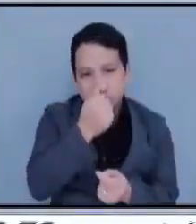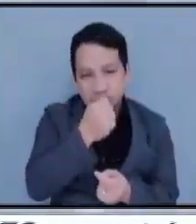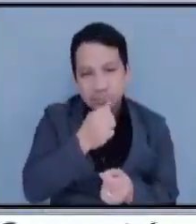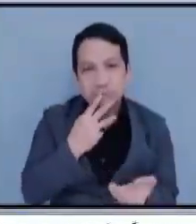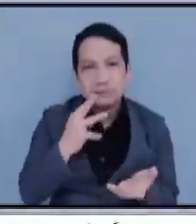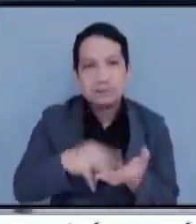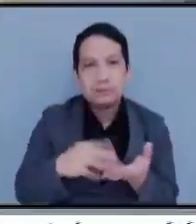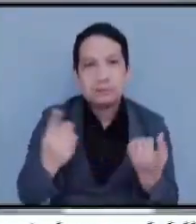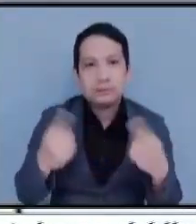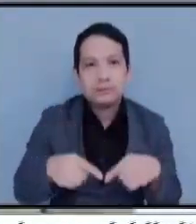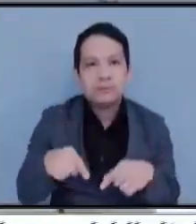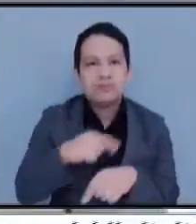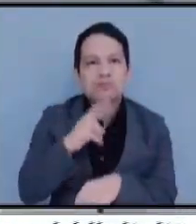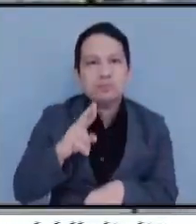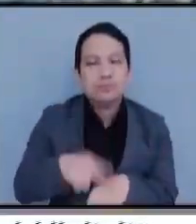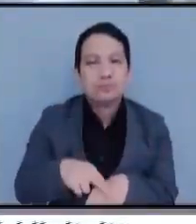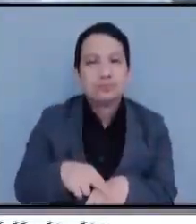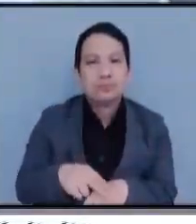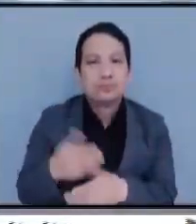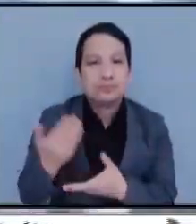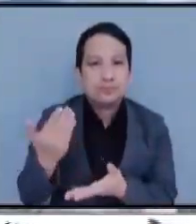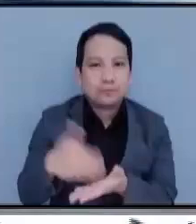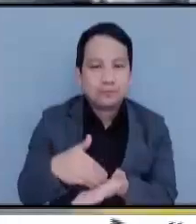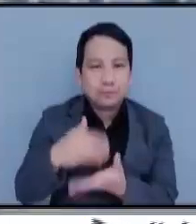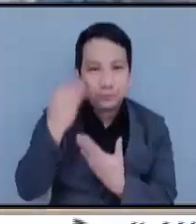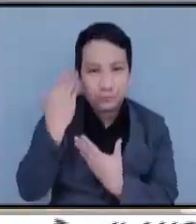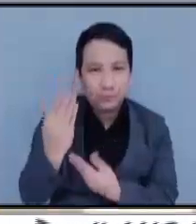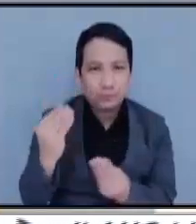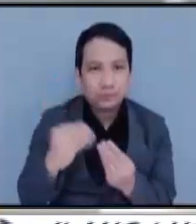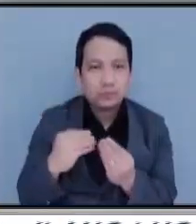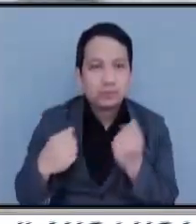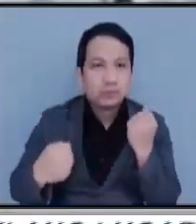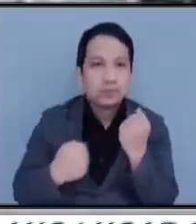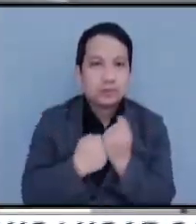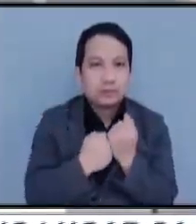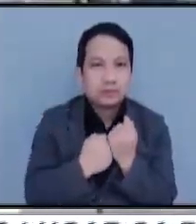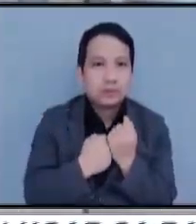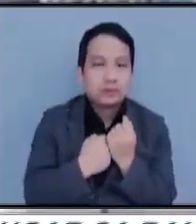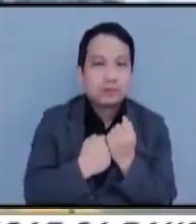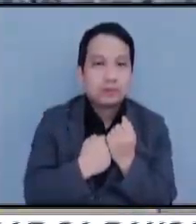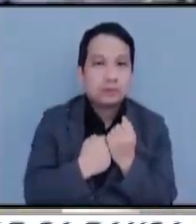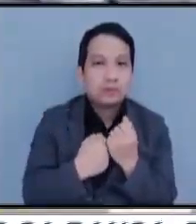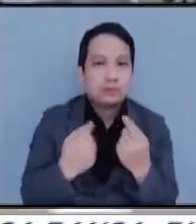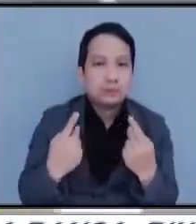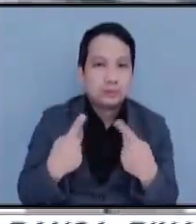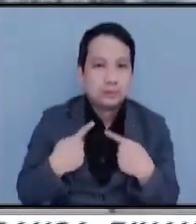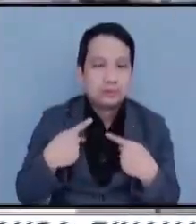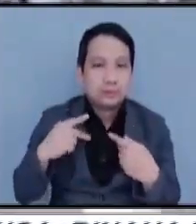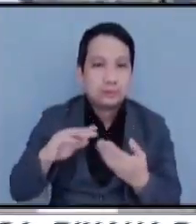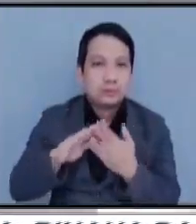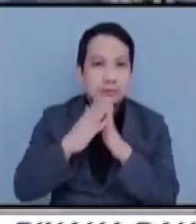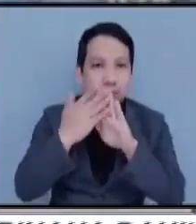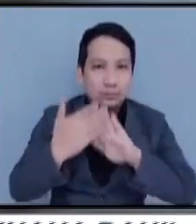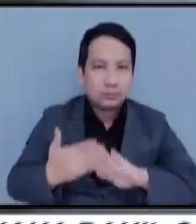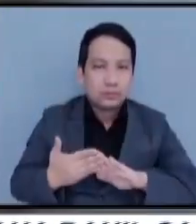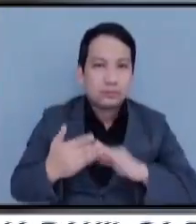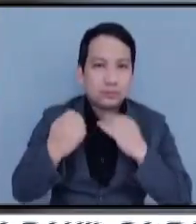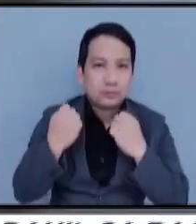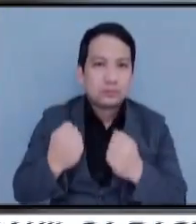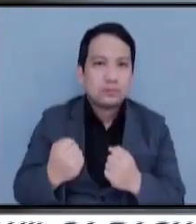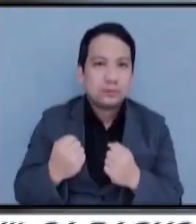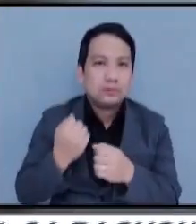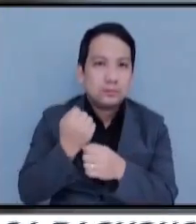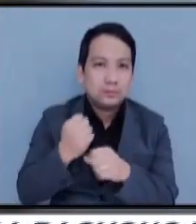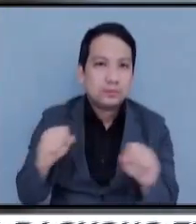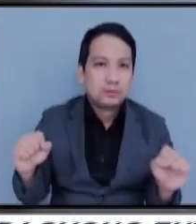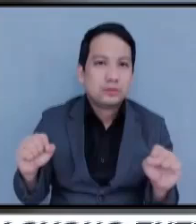sa rehiyon. At inulit rin nito ang kanilang suporta sa pagkakaroon ng mapayapa, matatag, ligtas